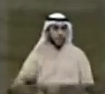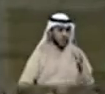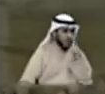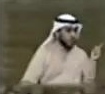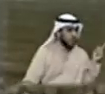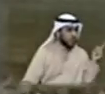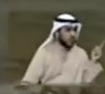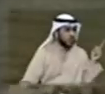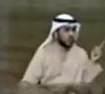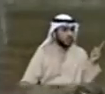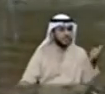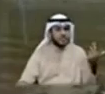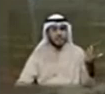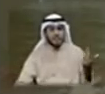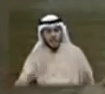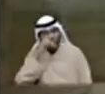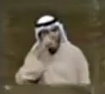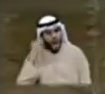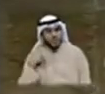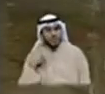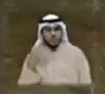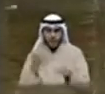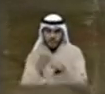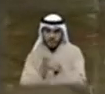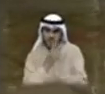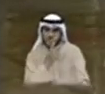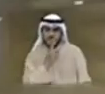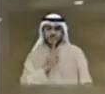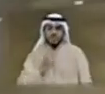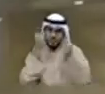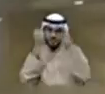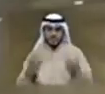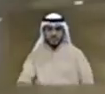قبل وزارة المواصلات، ولكن هذا المرسى يواجه مشكلة.